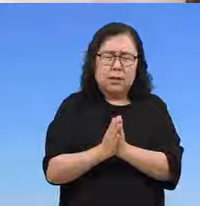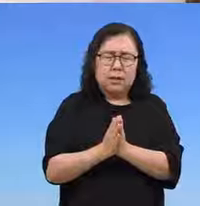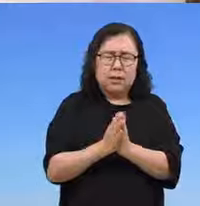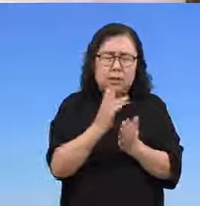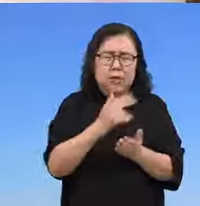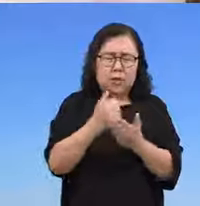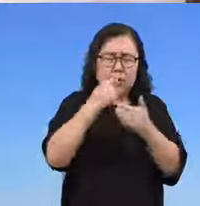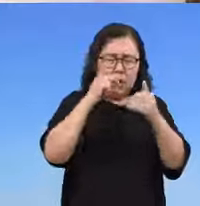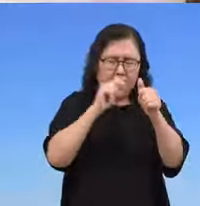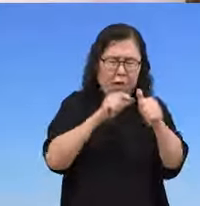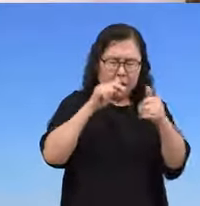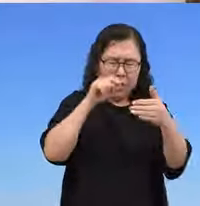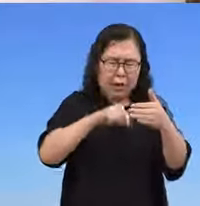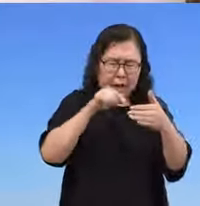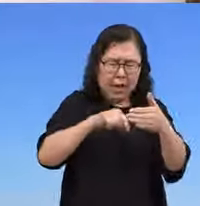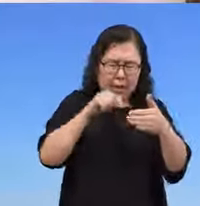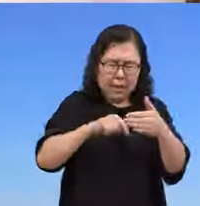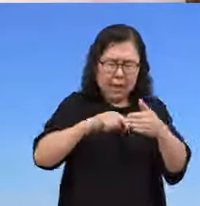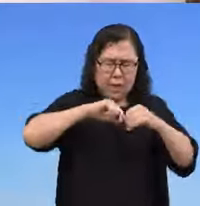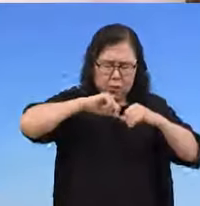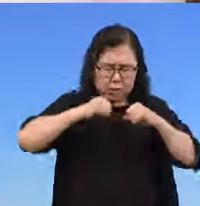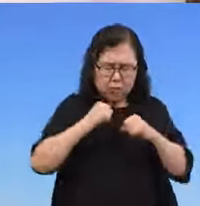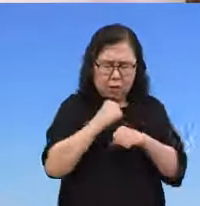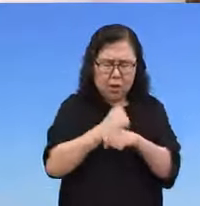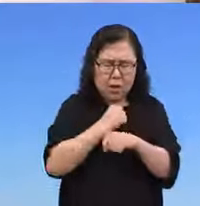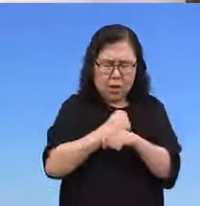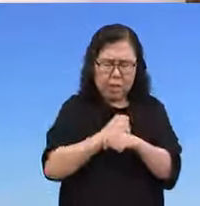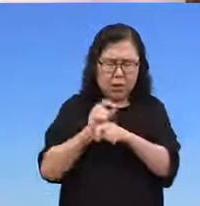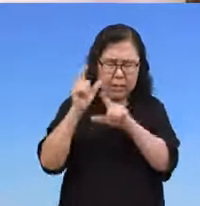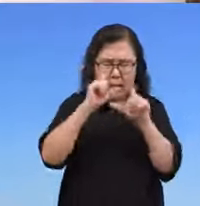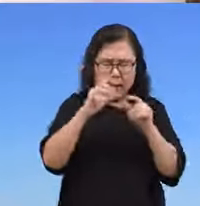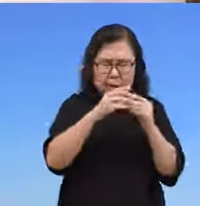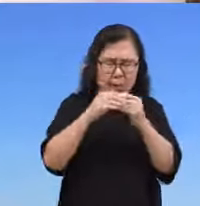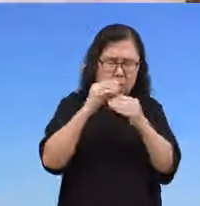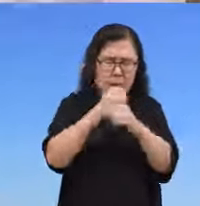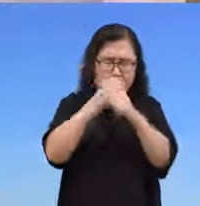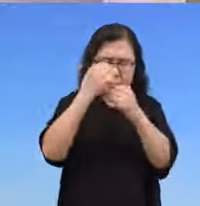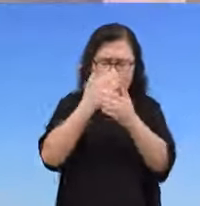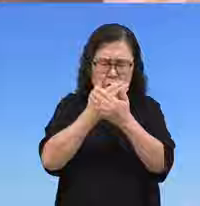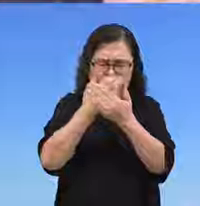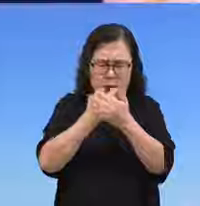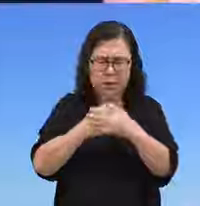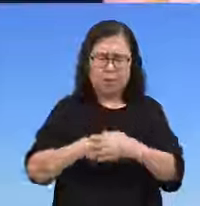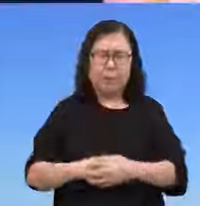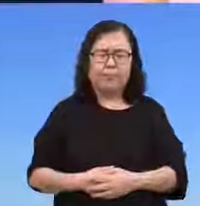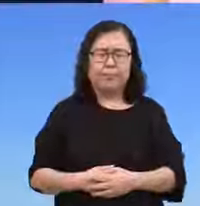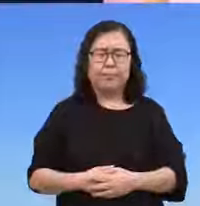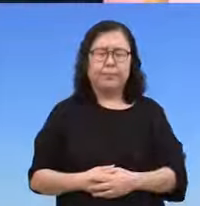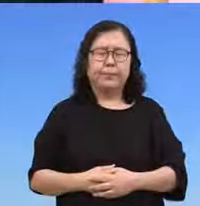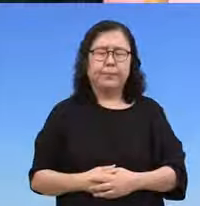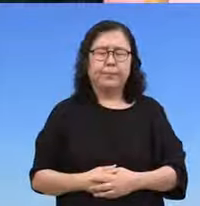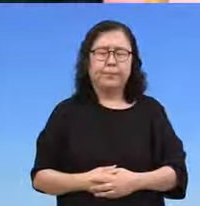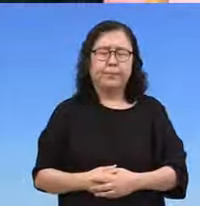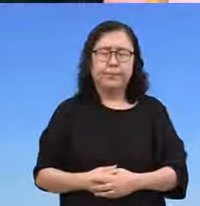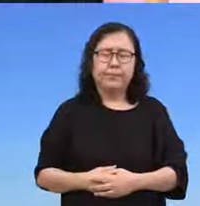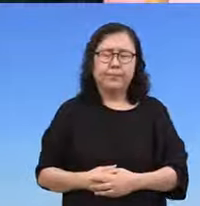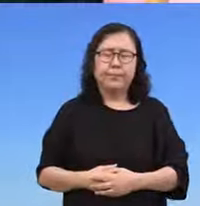아래 순종하며 살아가는 한 주간 되도록 인도하여 주시옵소서.